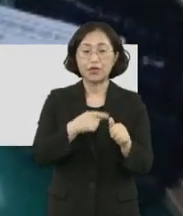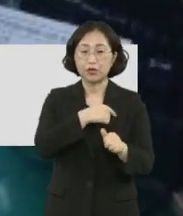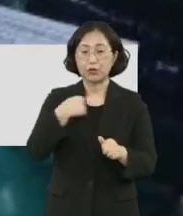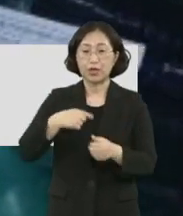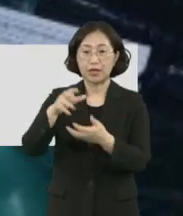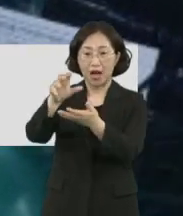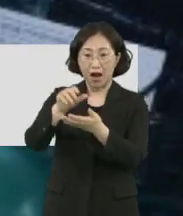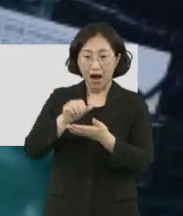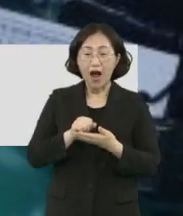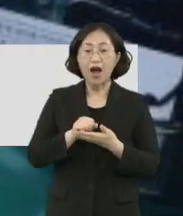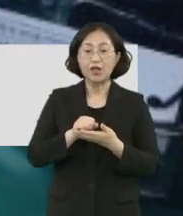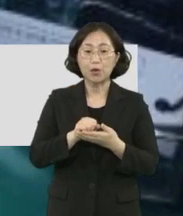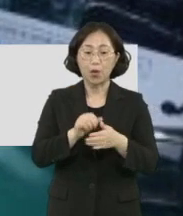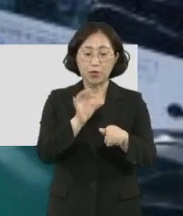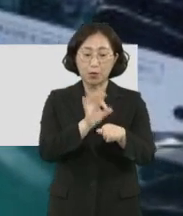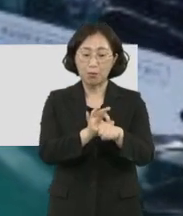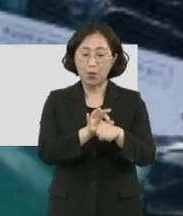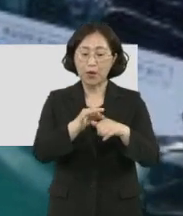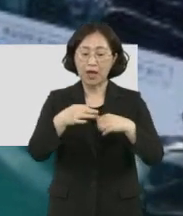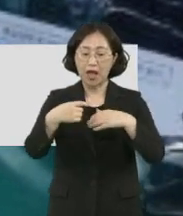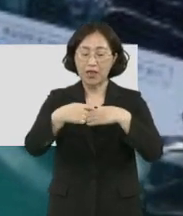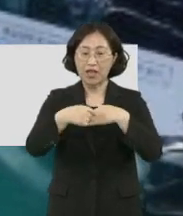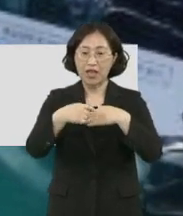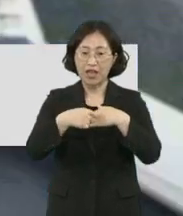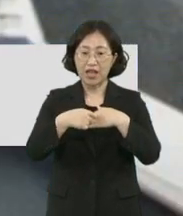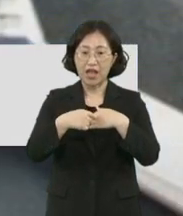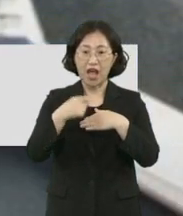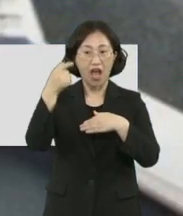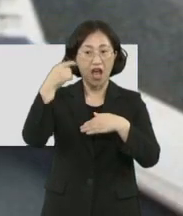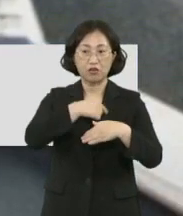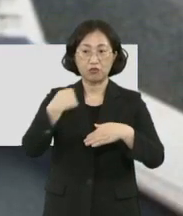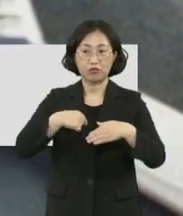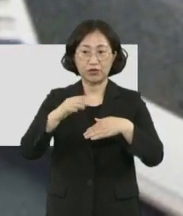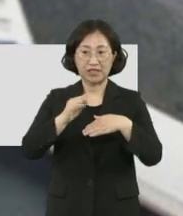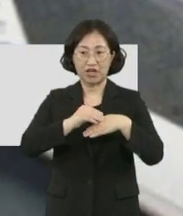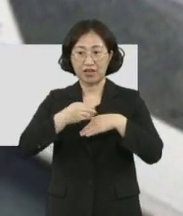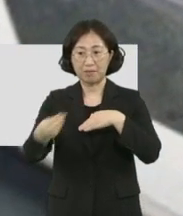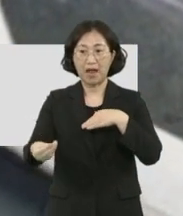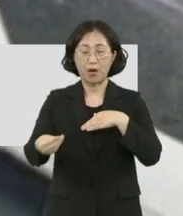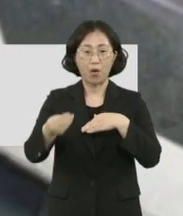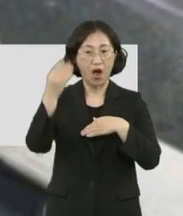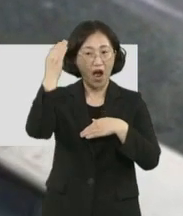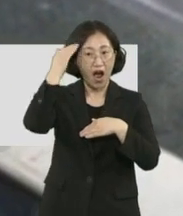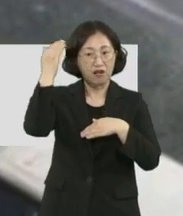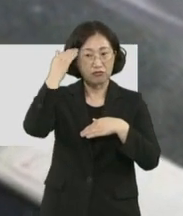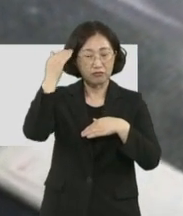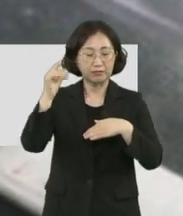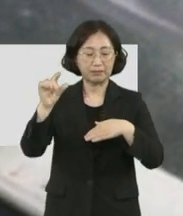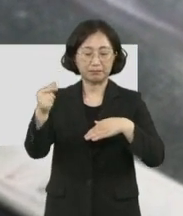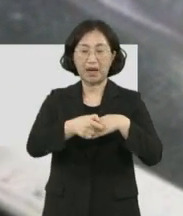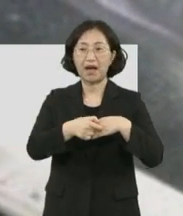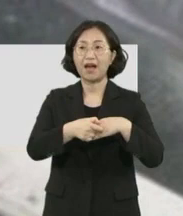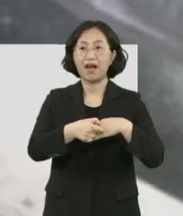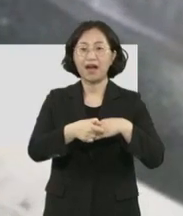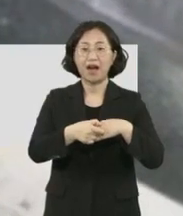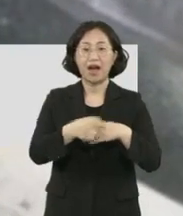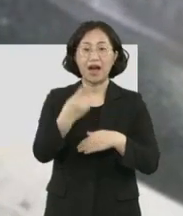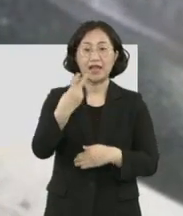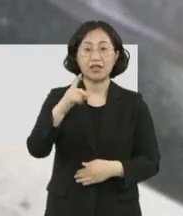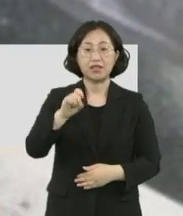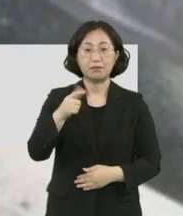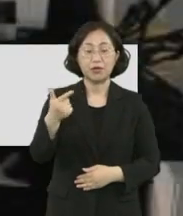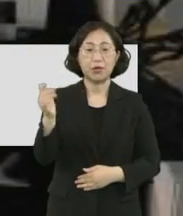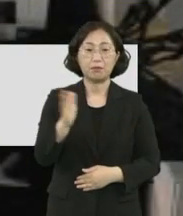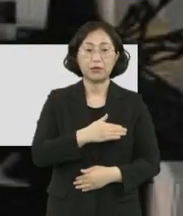중국에서 들여온 손목시계 뒷면에 중국산 표기 스티커를 제거한 뒤 국산으로 각인하는 방법으로